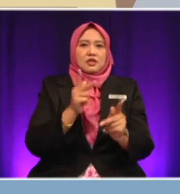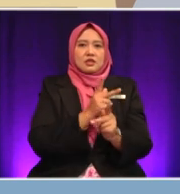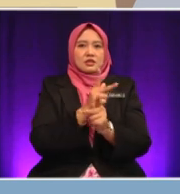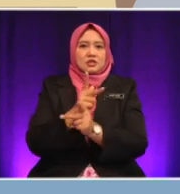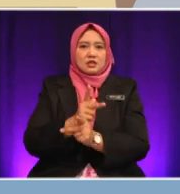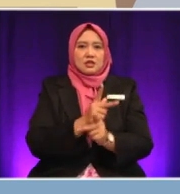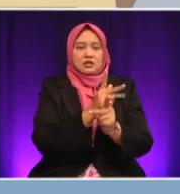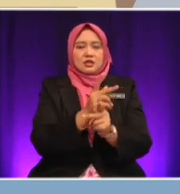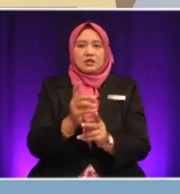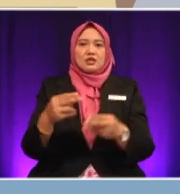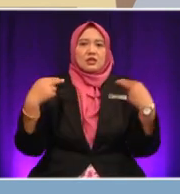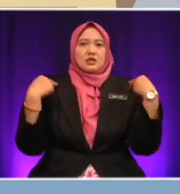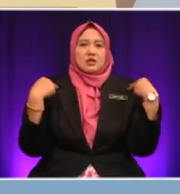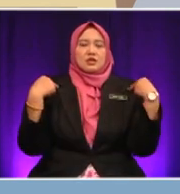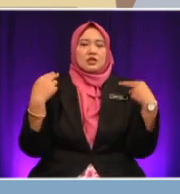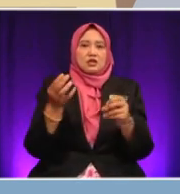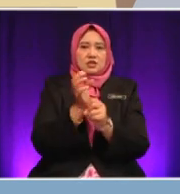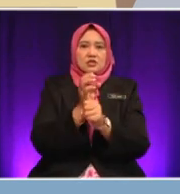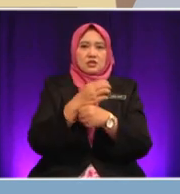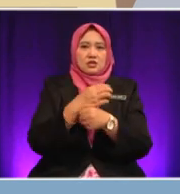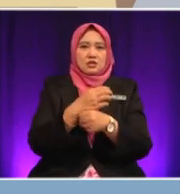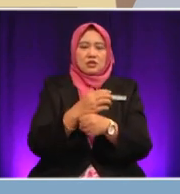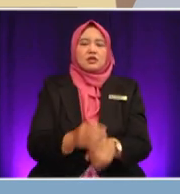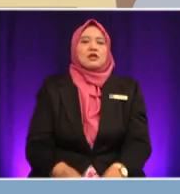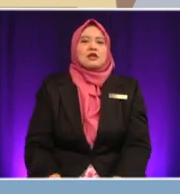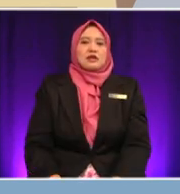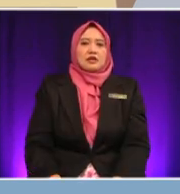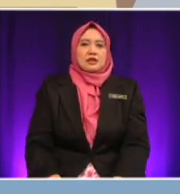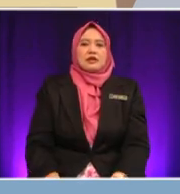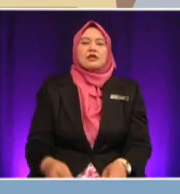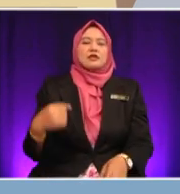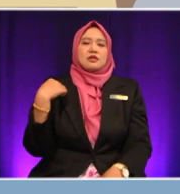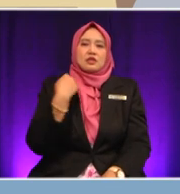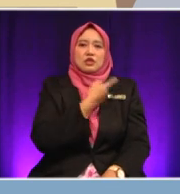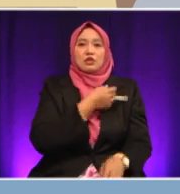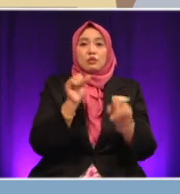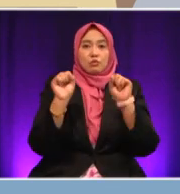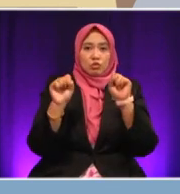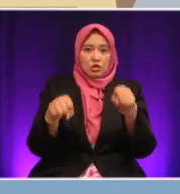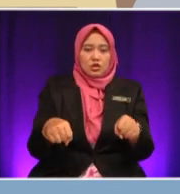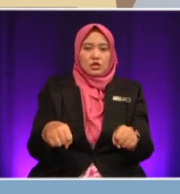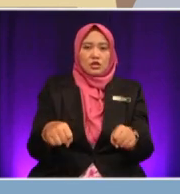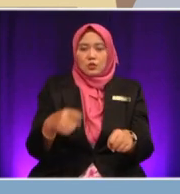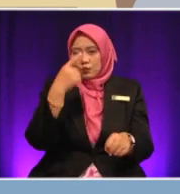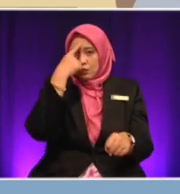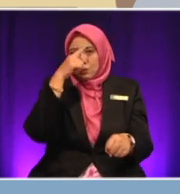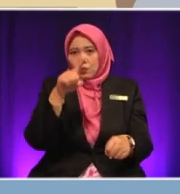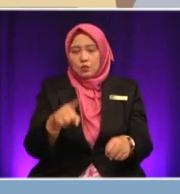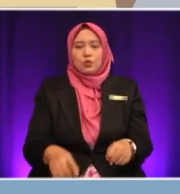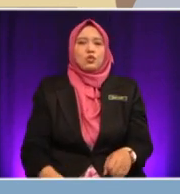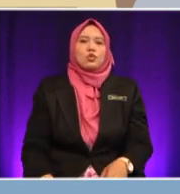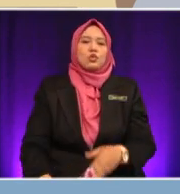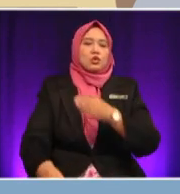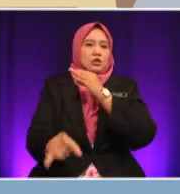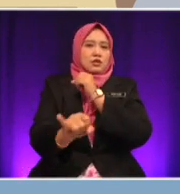lah penciptanya yang menggunakan hak cipta jadi persoalannya kayak sini samping itu kan kita tanya balik